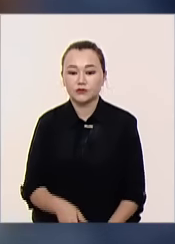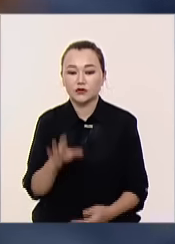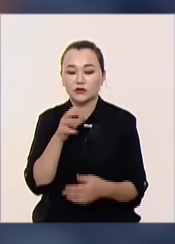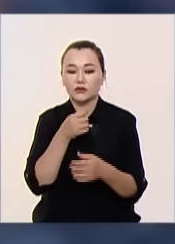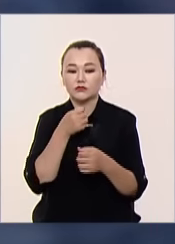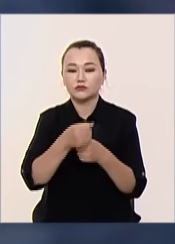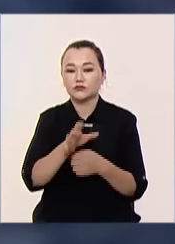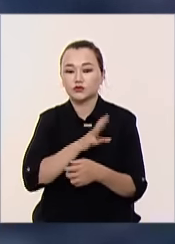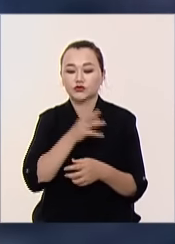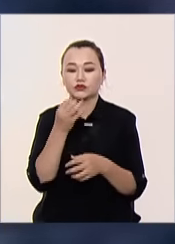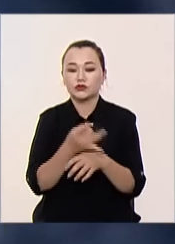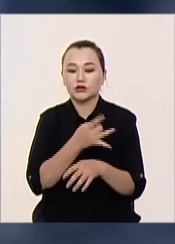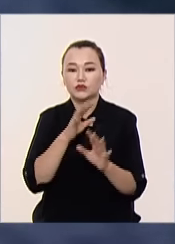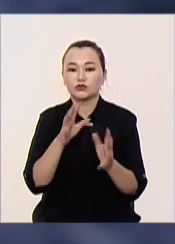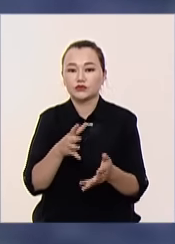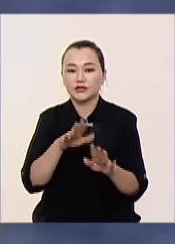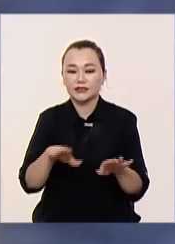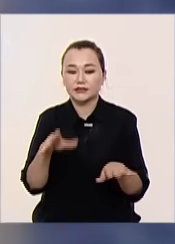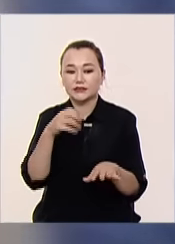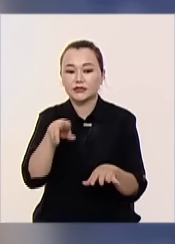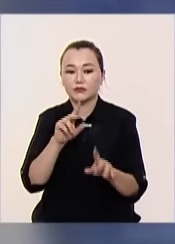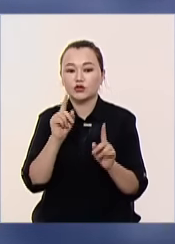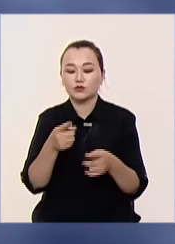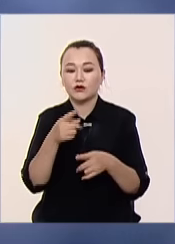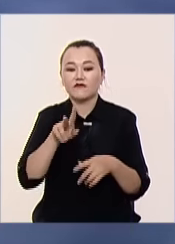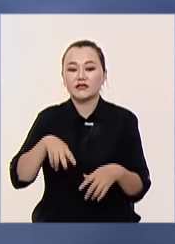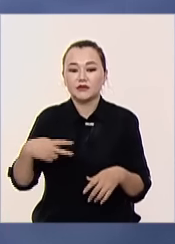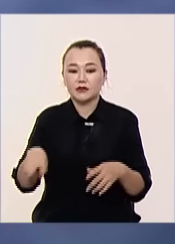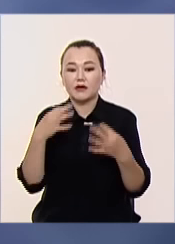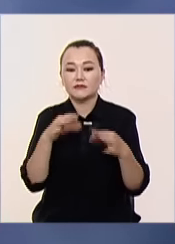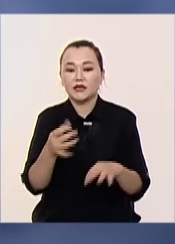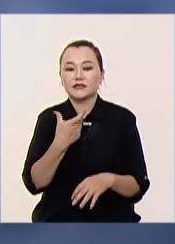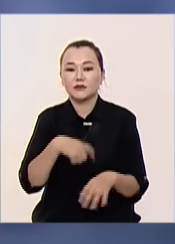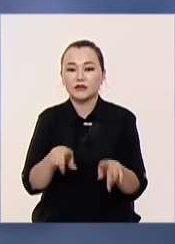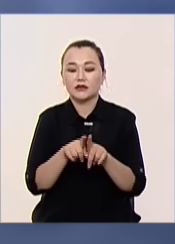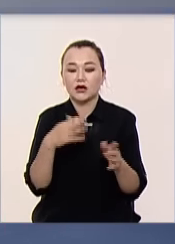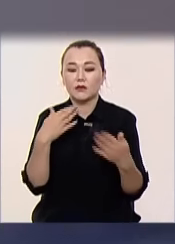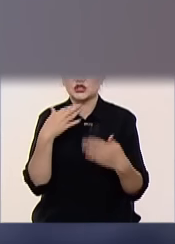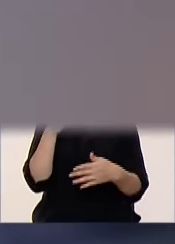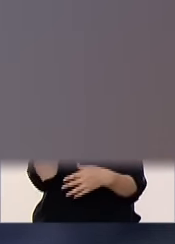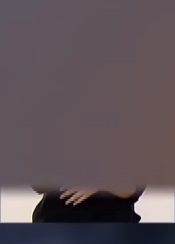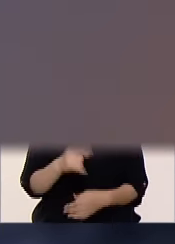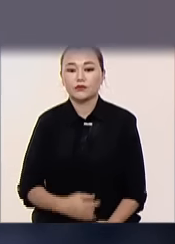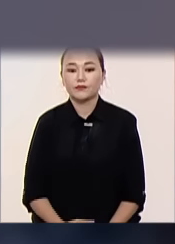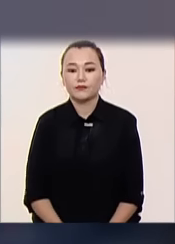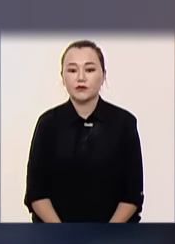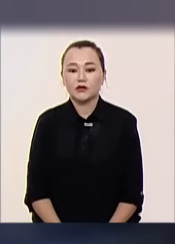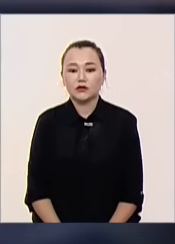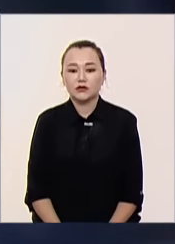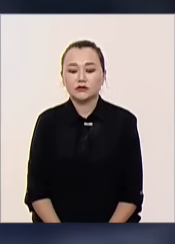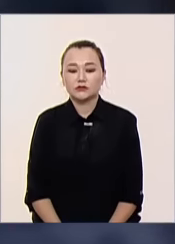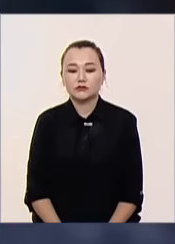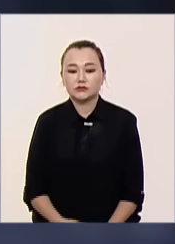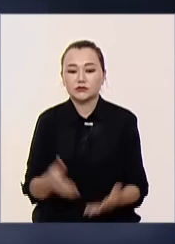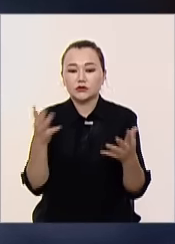Распустила руки. Очередной вопиющий случай в детском саду. Почему воспитатель позволяет себе так обращаться с ребенком?